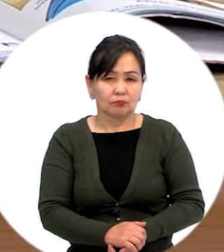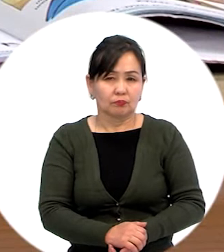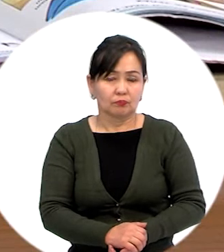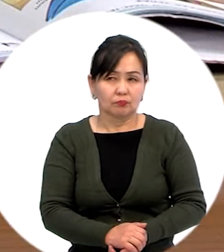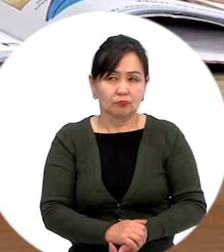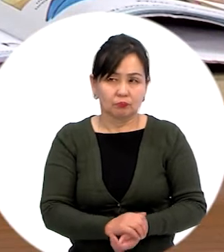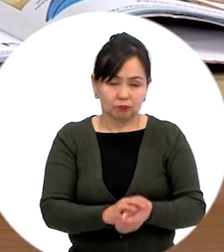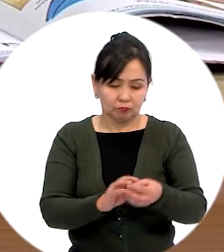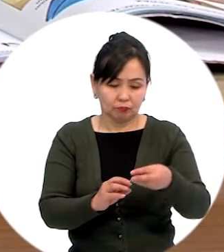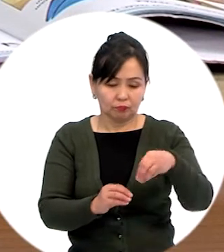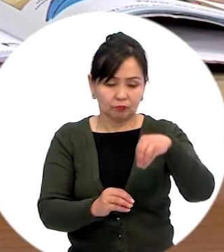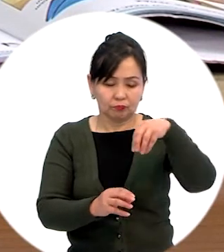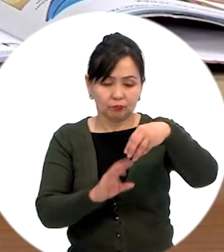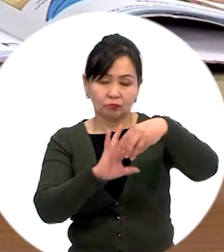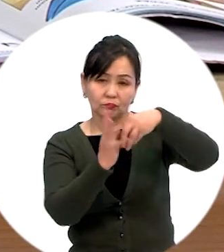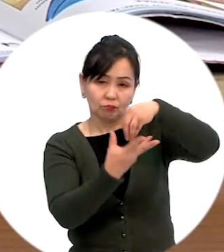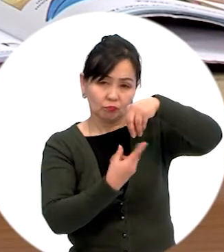За ингээд ишин хийч.